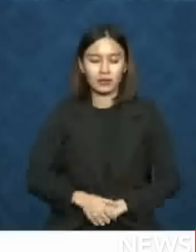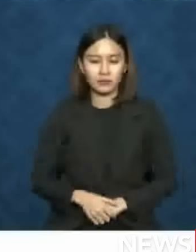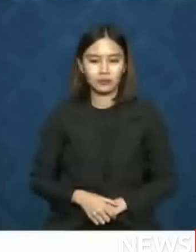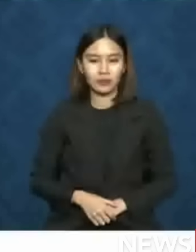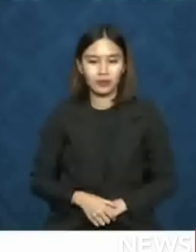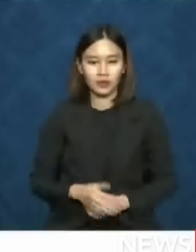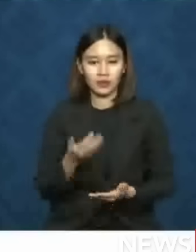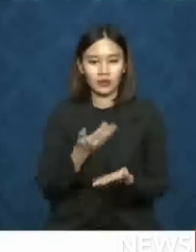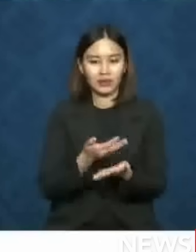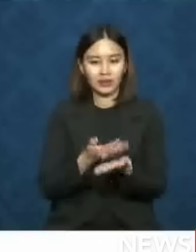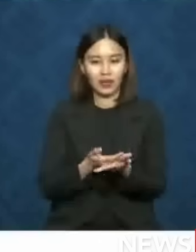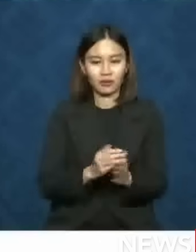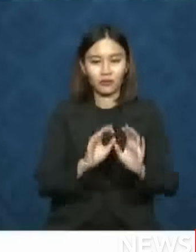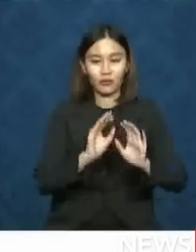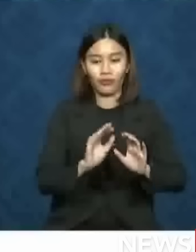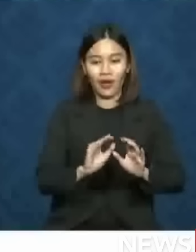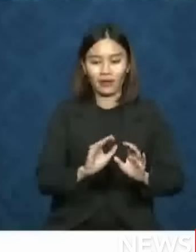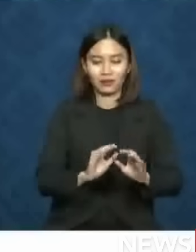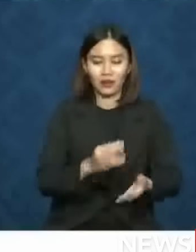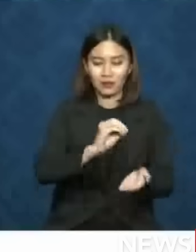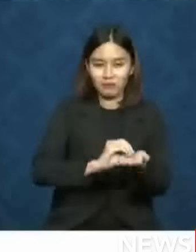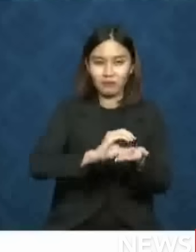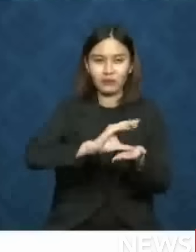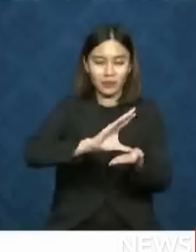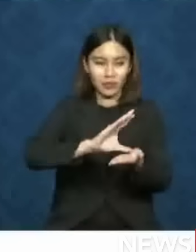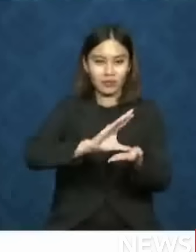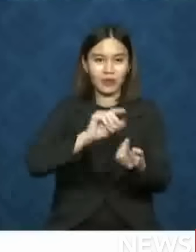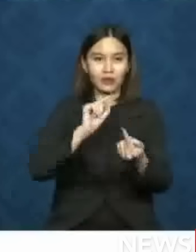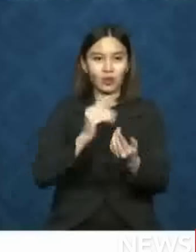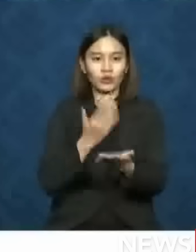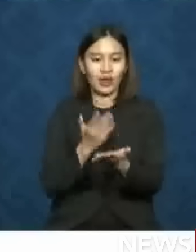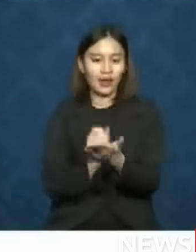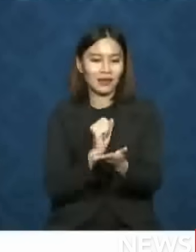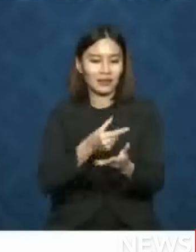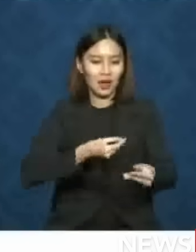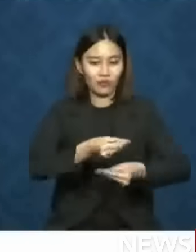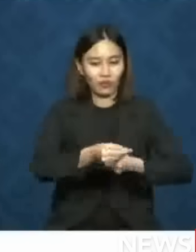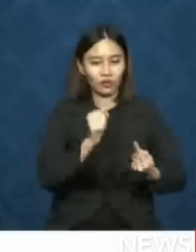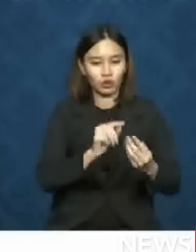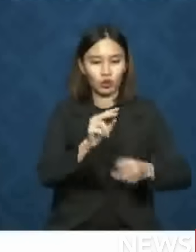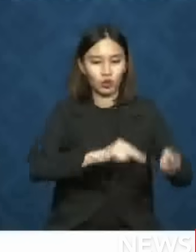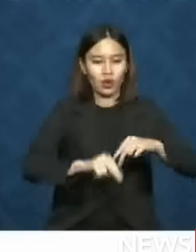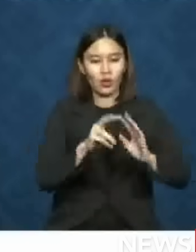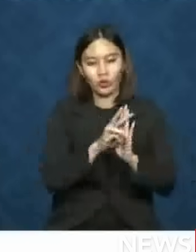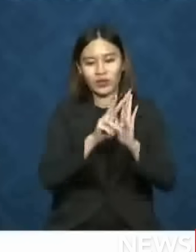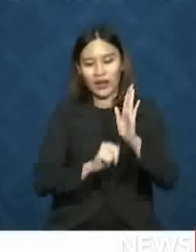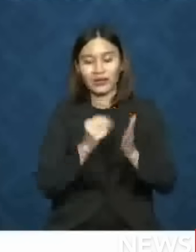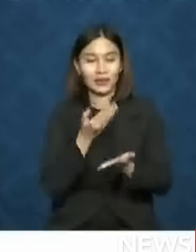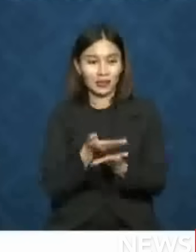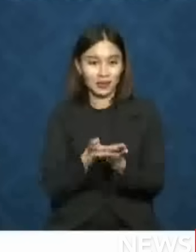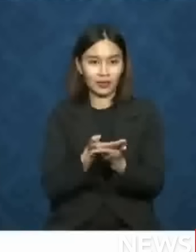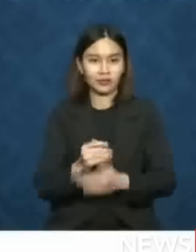คือเงินคงคลังเพิ่มขึ้นจากการจ่ายเงินคืนเพื่อรักษาวินัยทางด้านการเงินการ